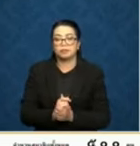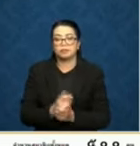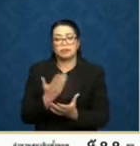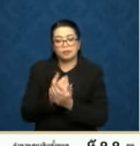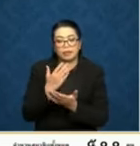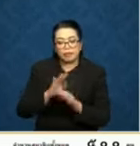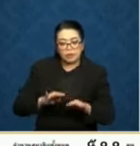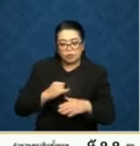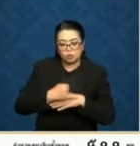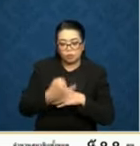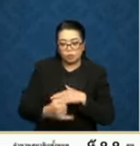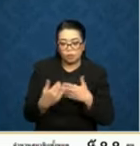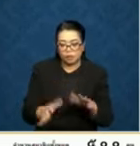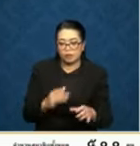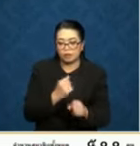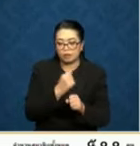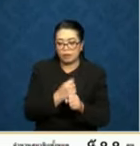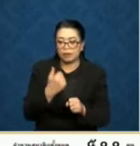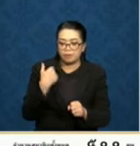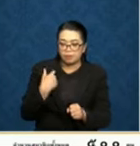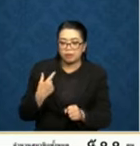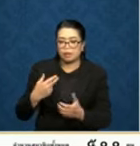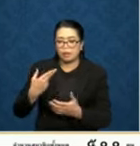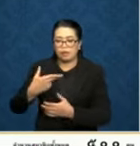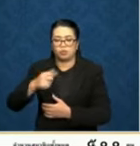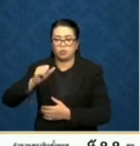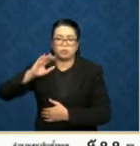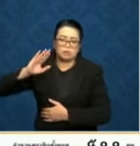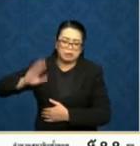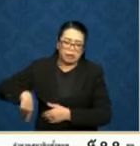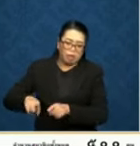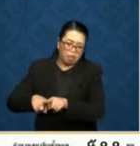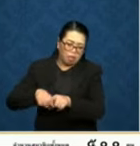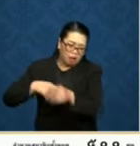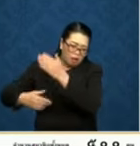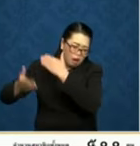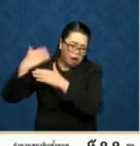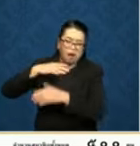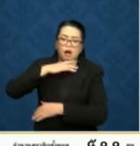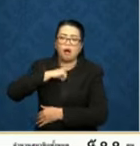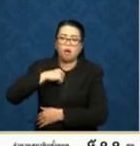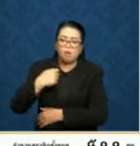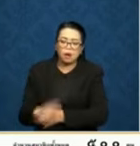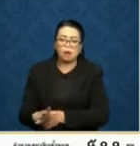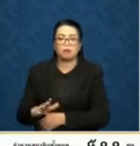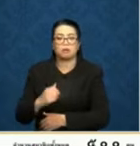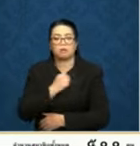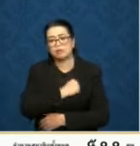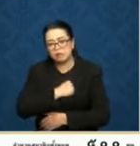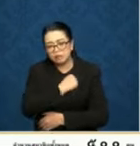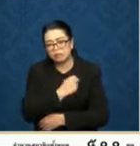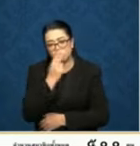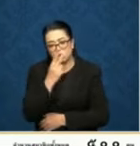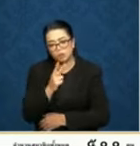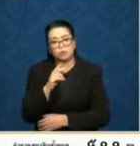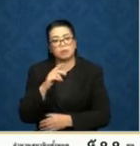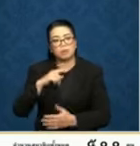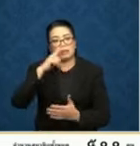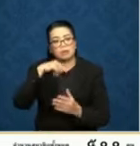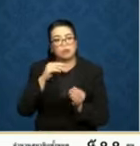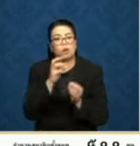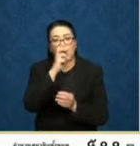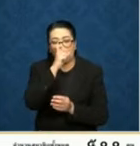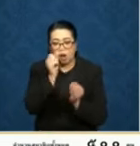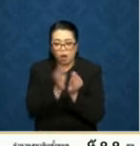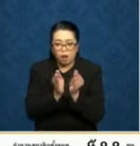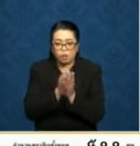มีงานทำ หลักสูรลาหลังตกยุคตกสมัยและเป็นสิ่งที่น่าเสยดายครับ เสียใจกับประเทศไทยที่ผลสบปศาป